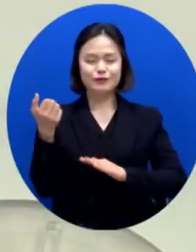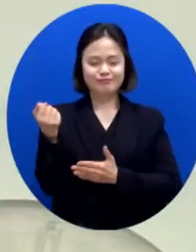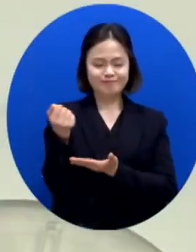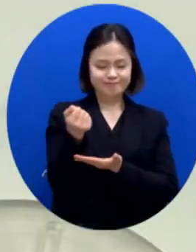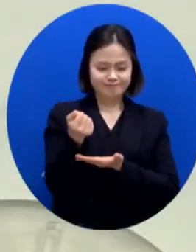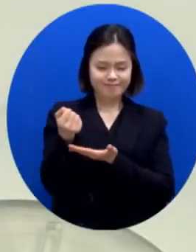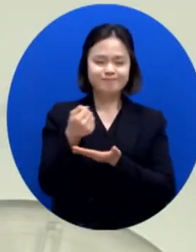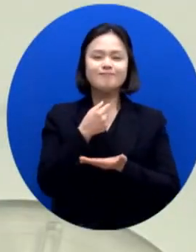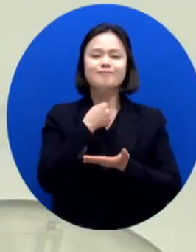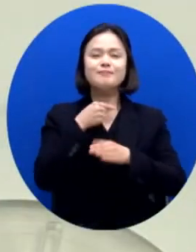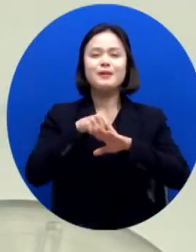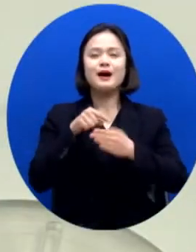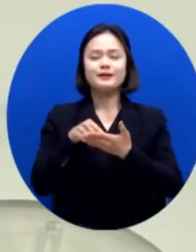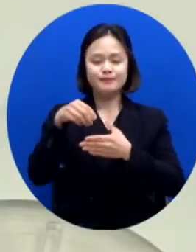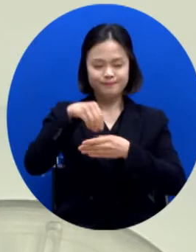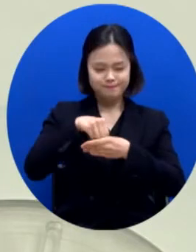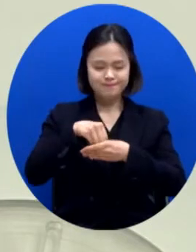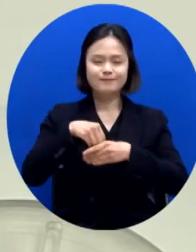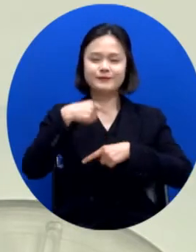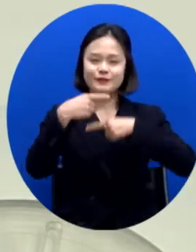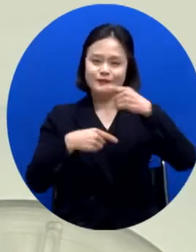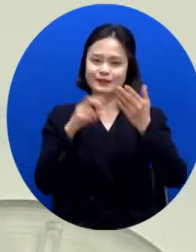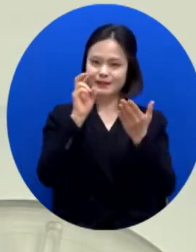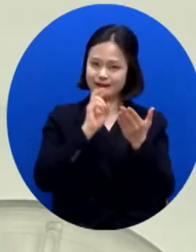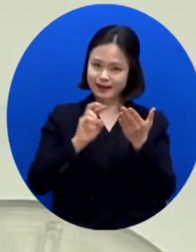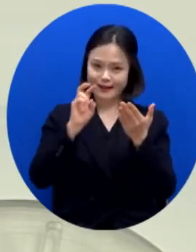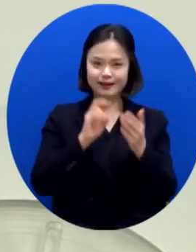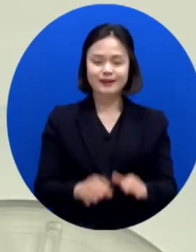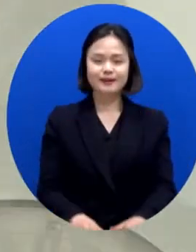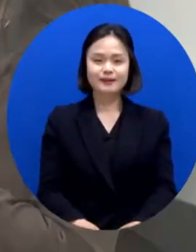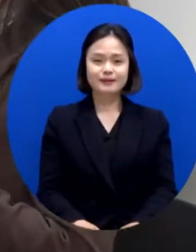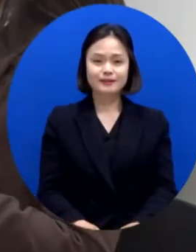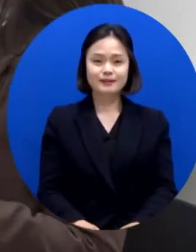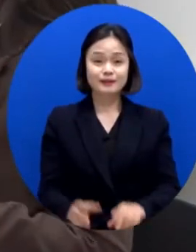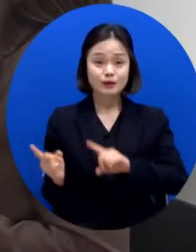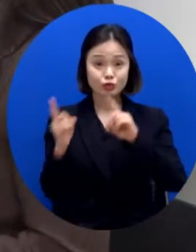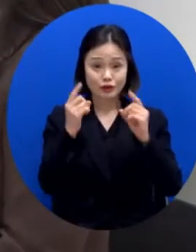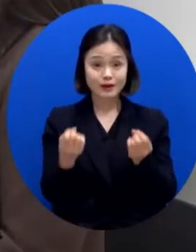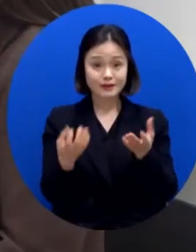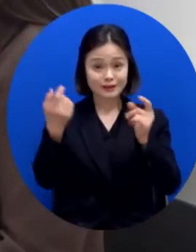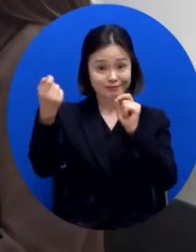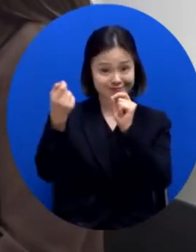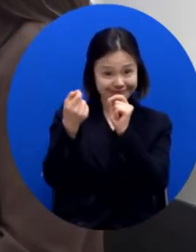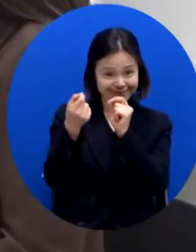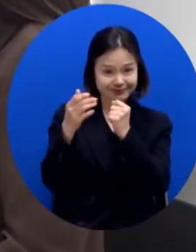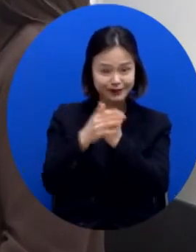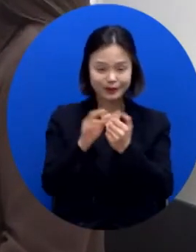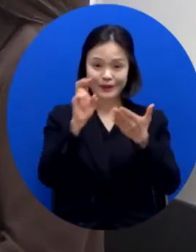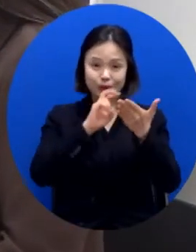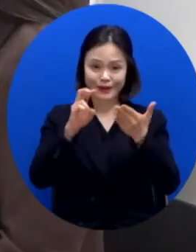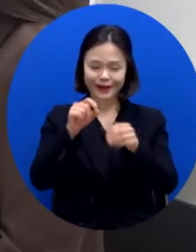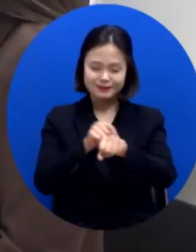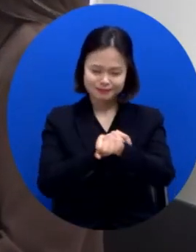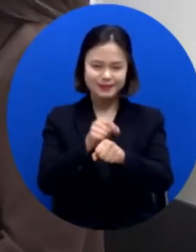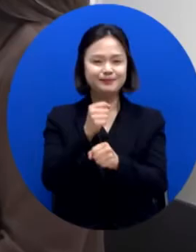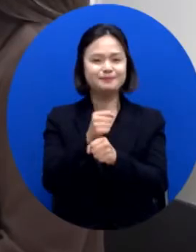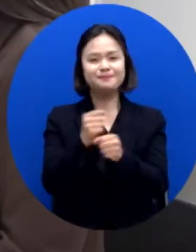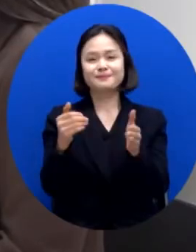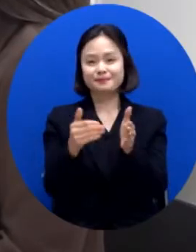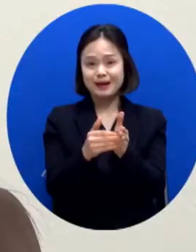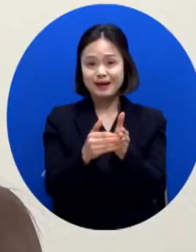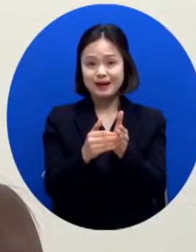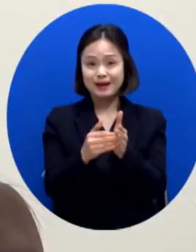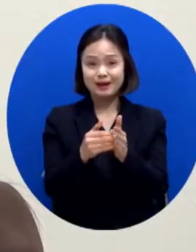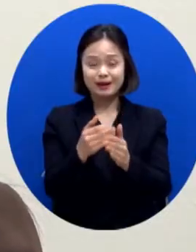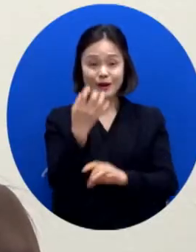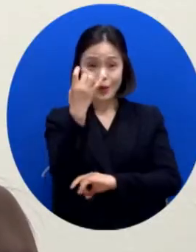하는 마음이 담겼습니다. 올해 부활절을 맞아 특별한 캐럴이 제작됐습니다. 크리스마스 찬송에